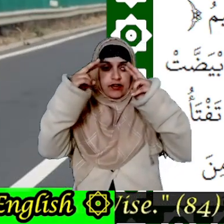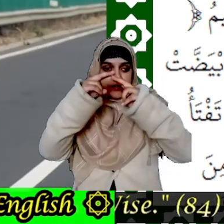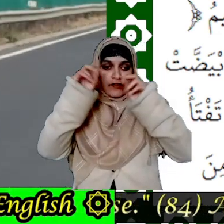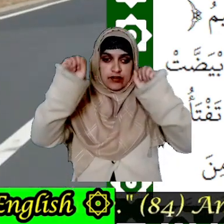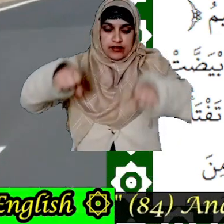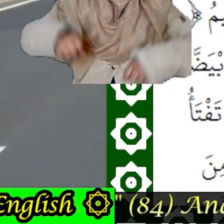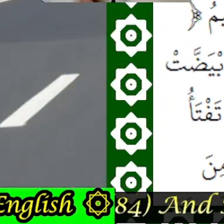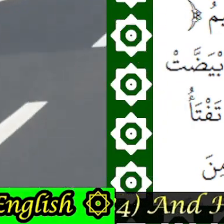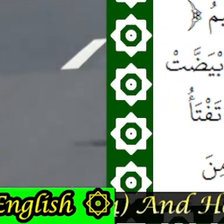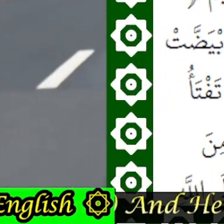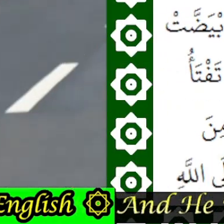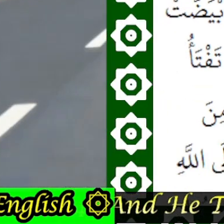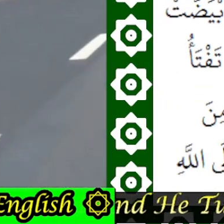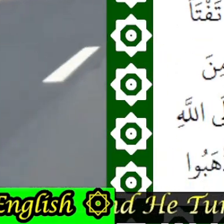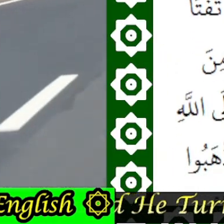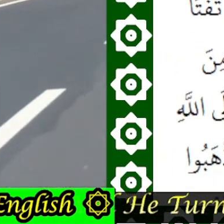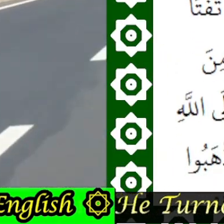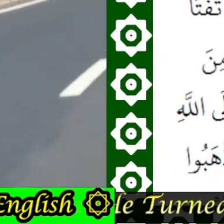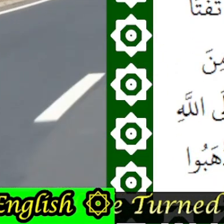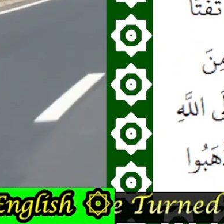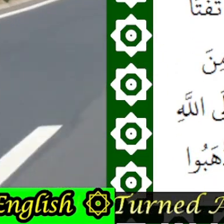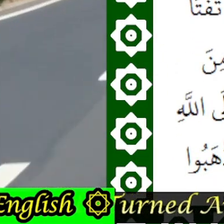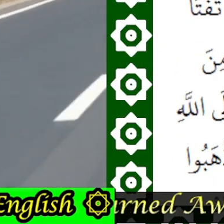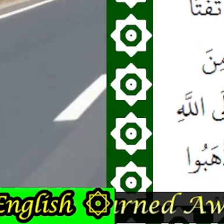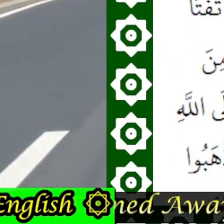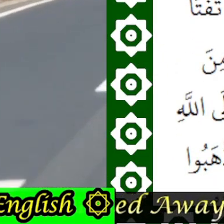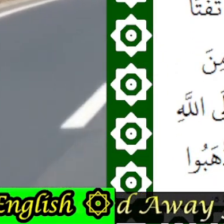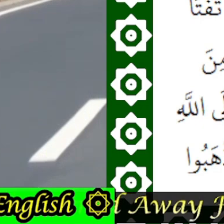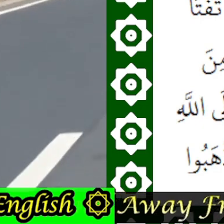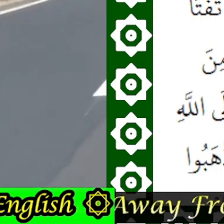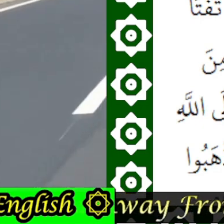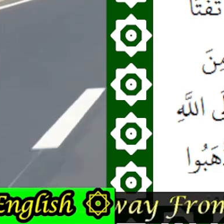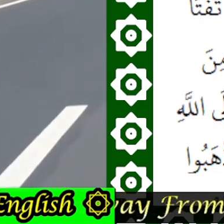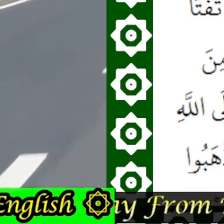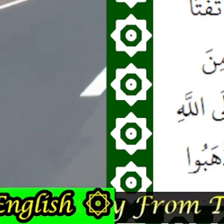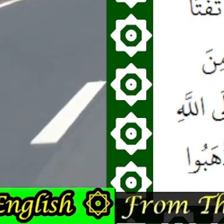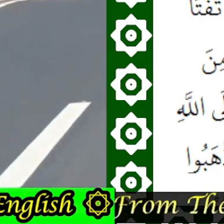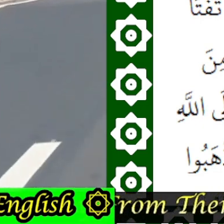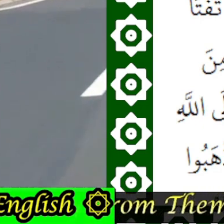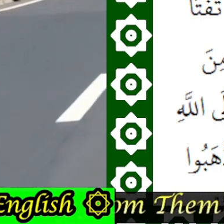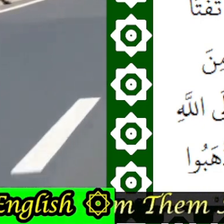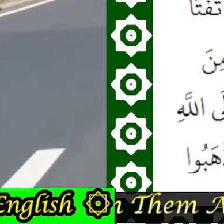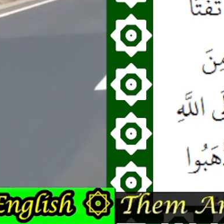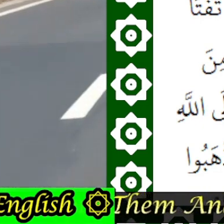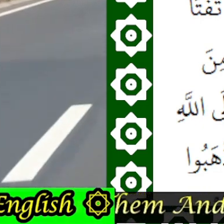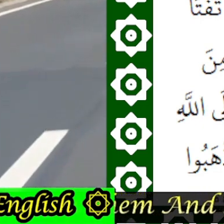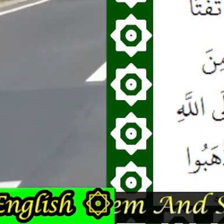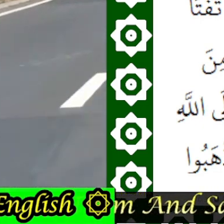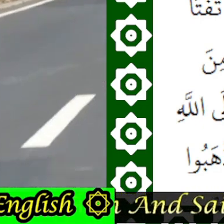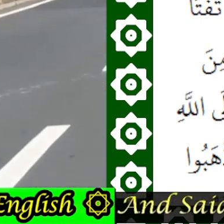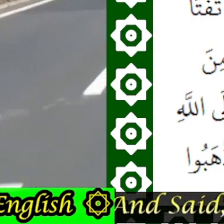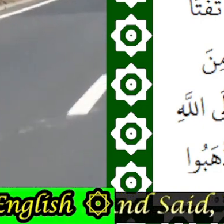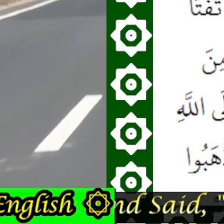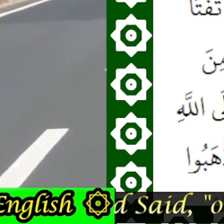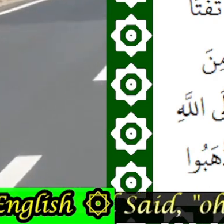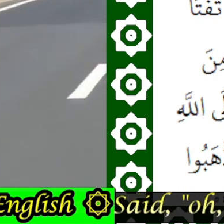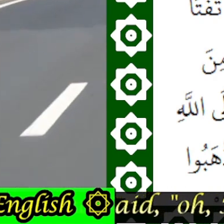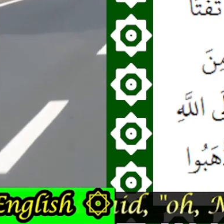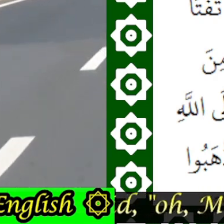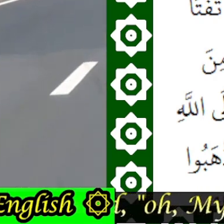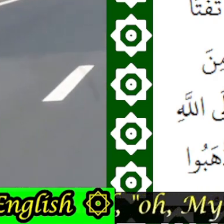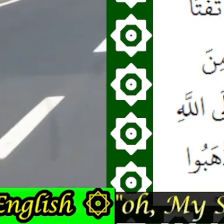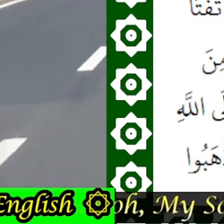قالوا تالله تفتأ تذكر يوسف حتى تكون حرضا